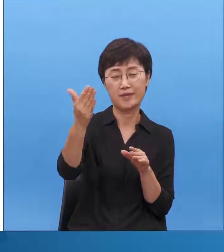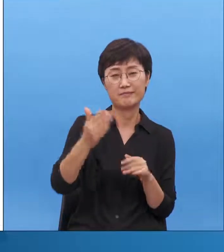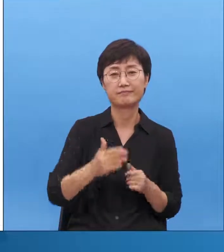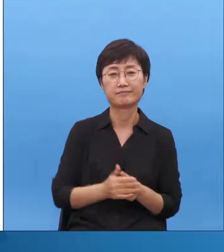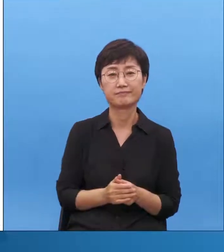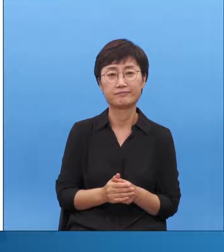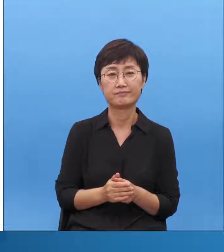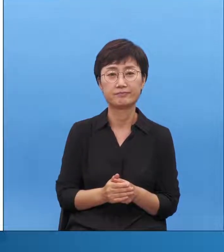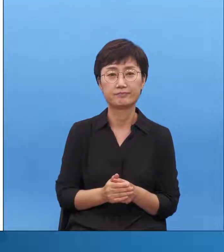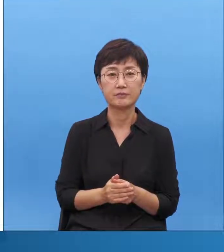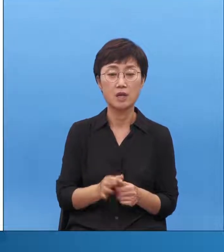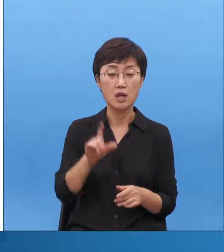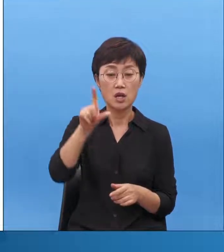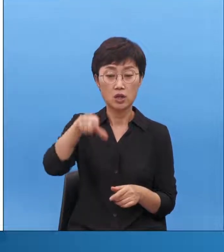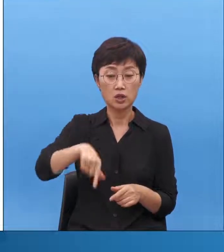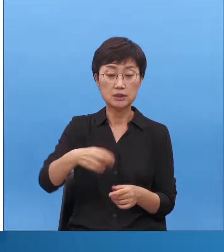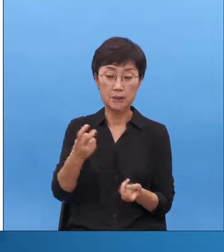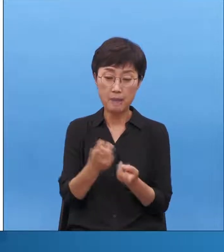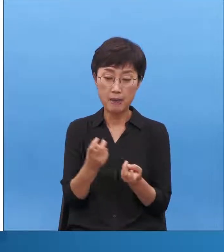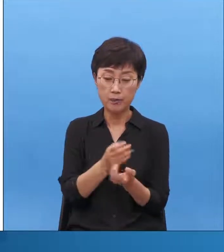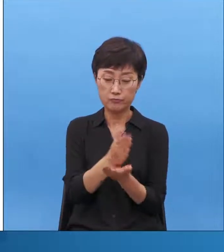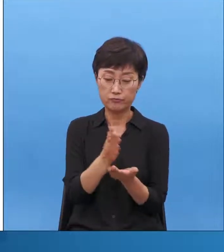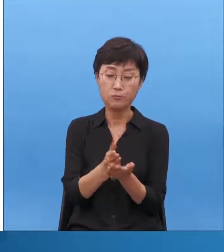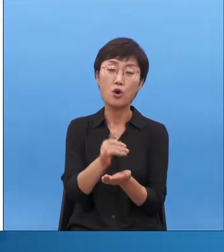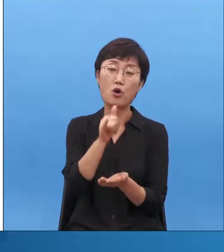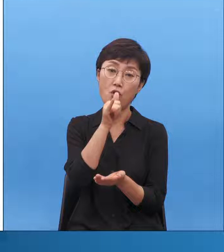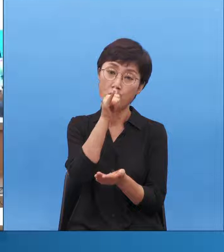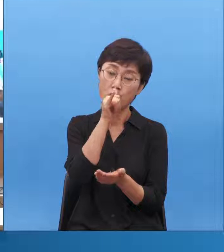등 원하는 방법으로 결제할 수 있습니다.